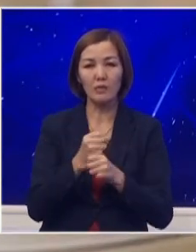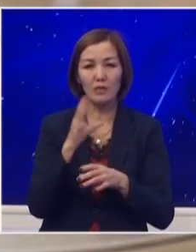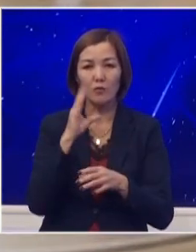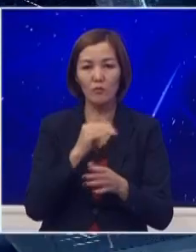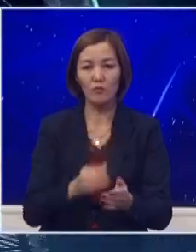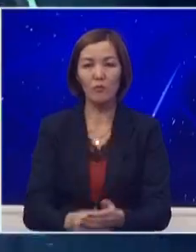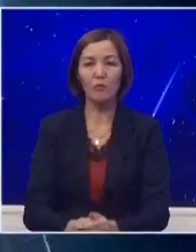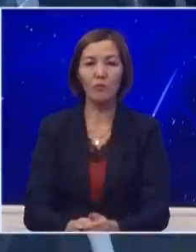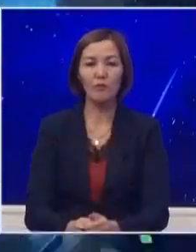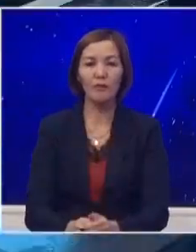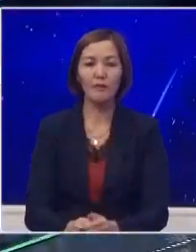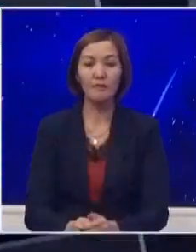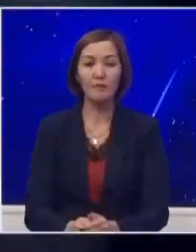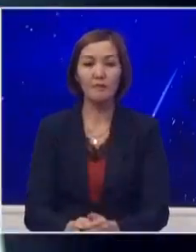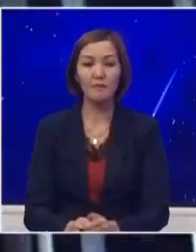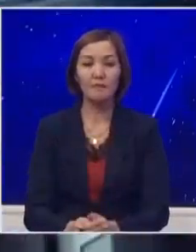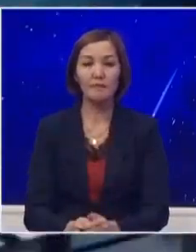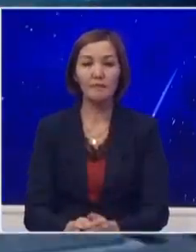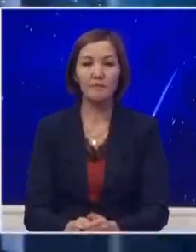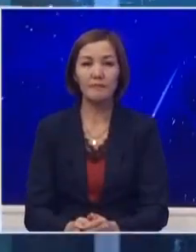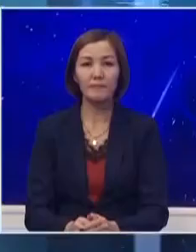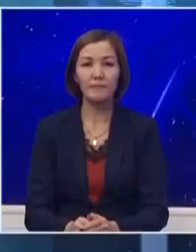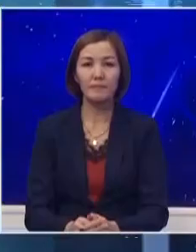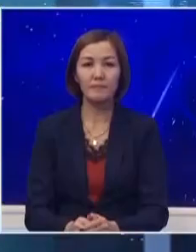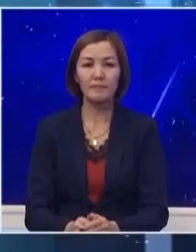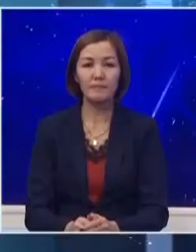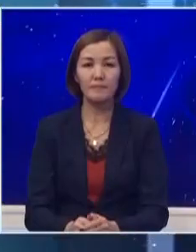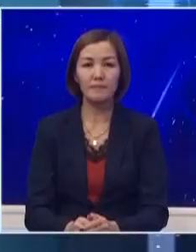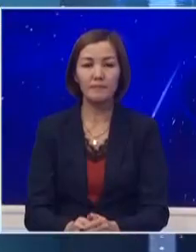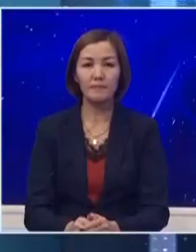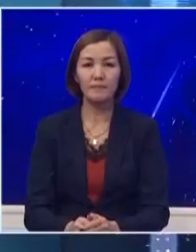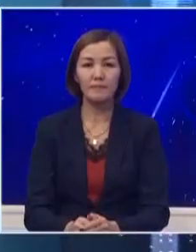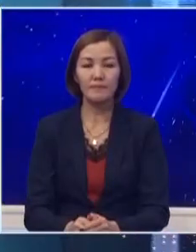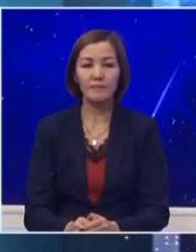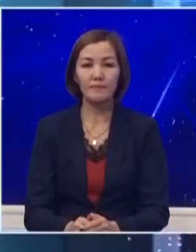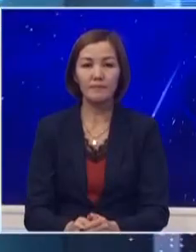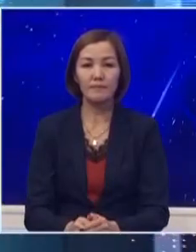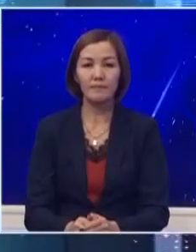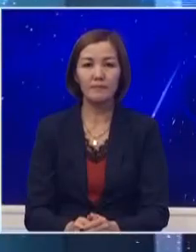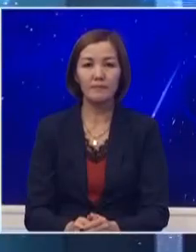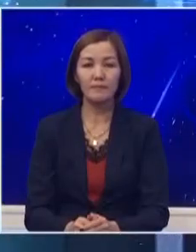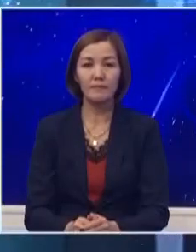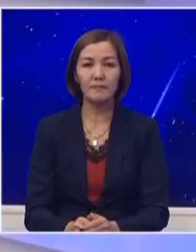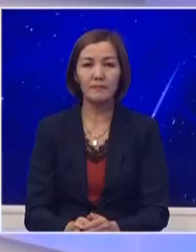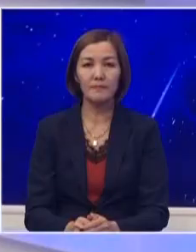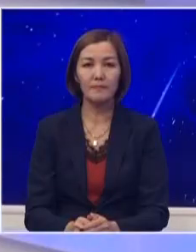мүмкін. Жаһан жаңалықтарын ғаламтор ақпараттарын негізінде дайындаған Шалқар Нұрмұхамбет, Жетісу арнасы.